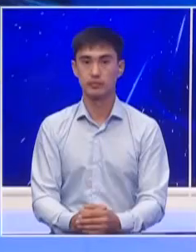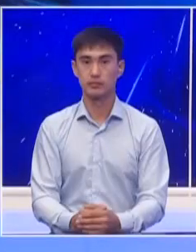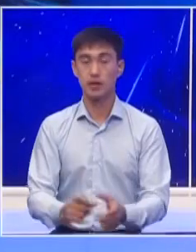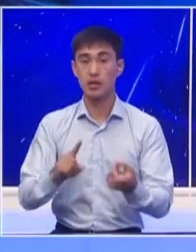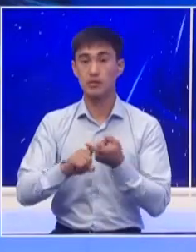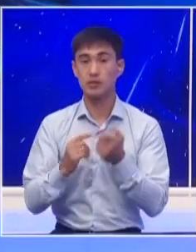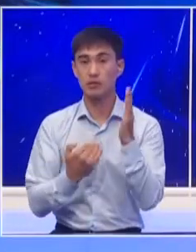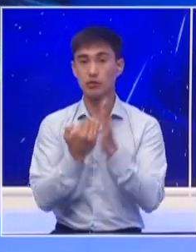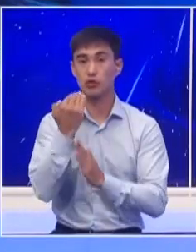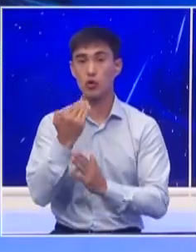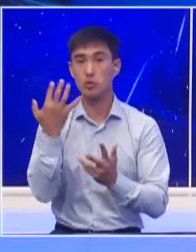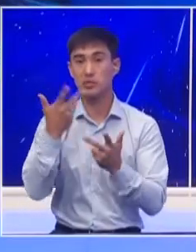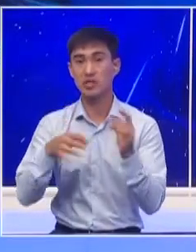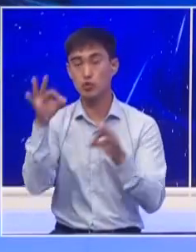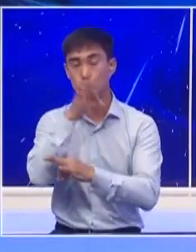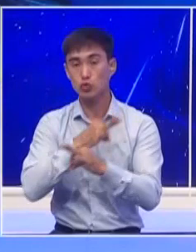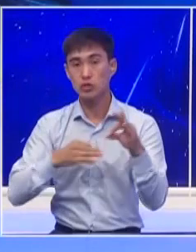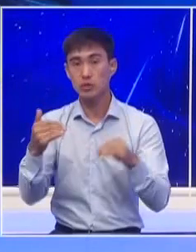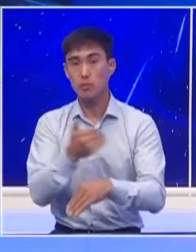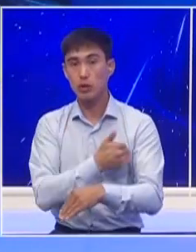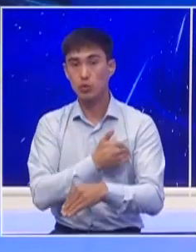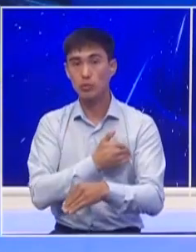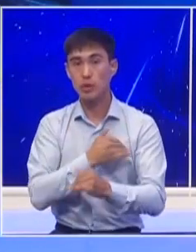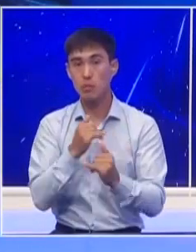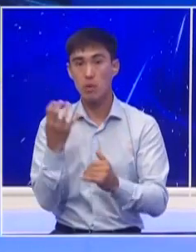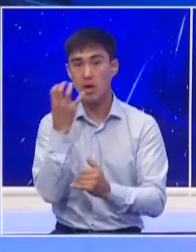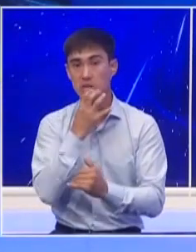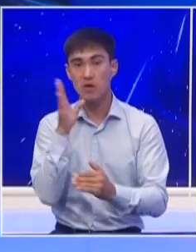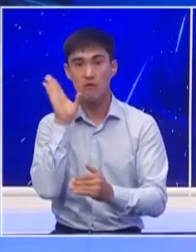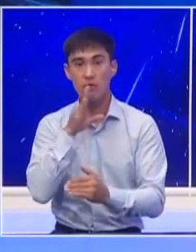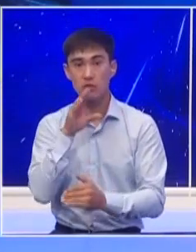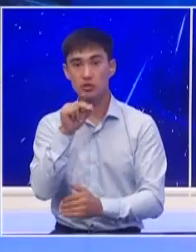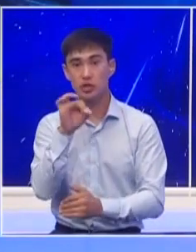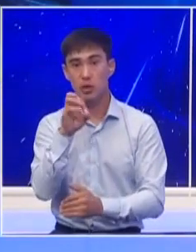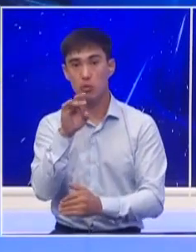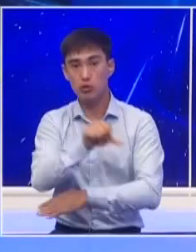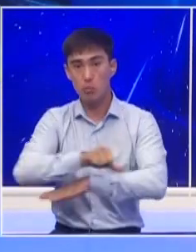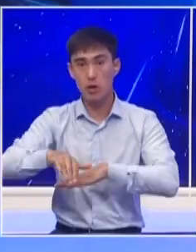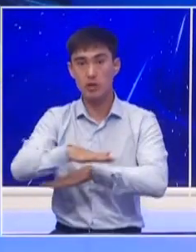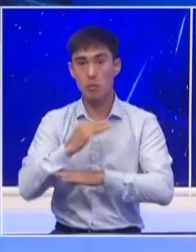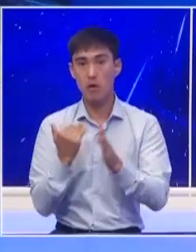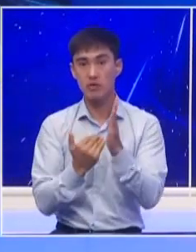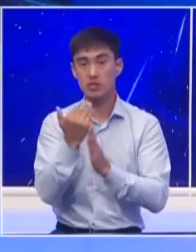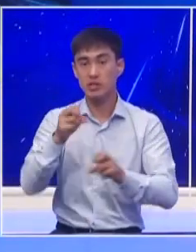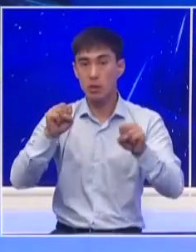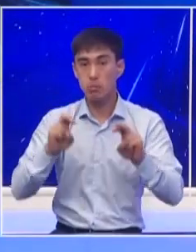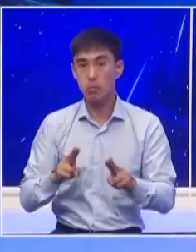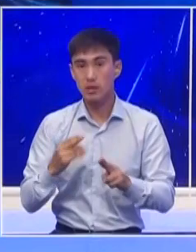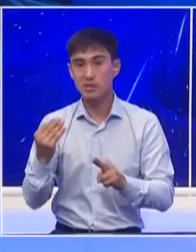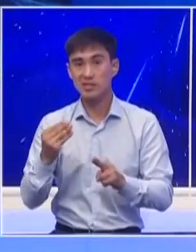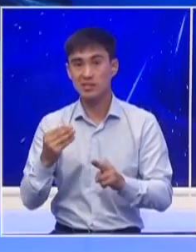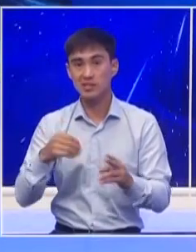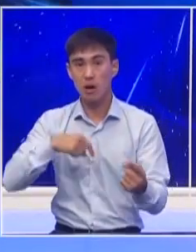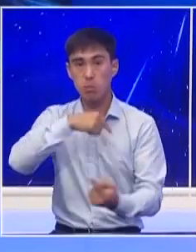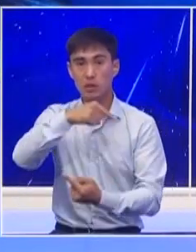В связи с высокими среднесуточными температурами и прогревшимися водами Черноморского побережья повышаются риски образования